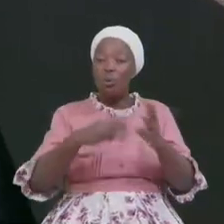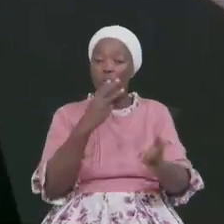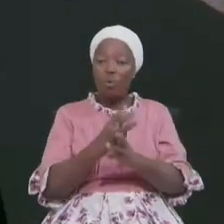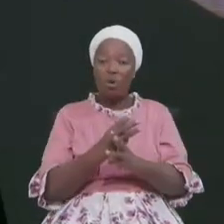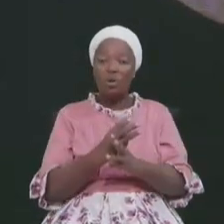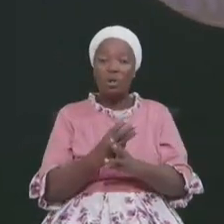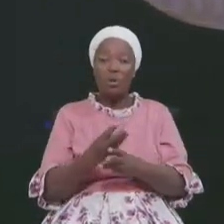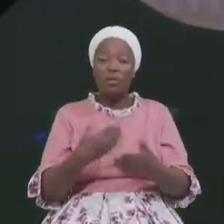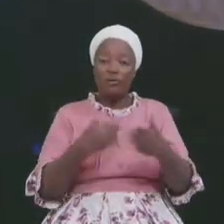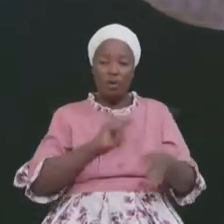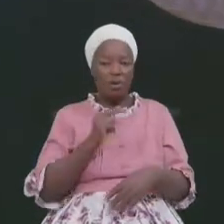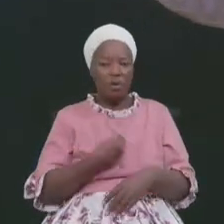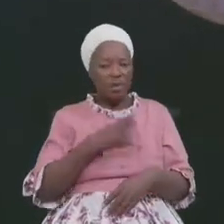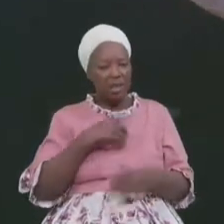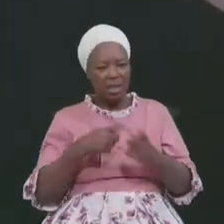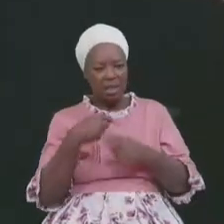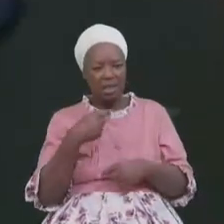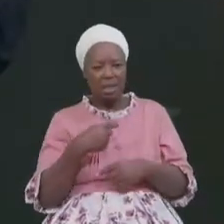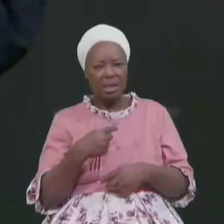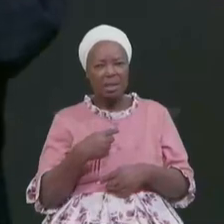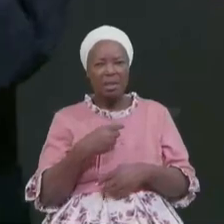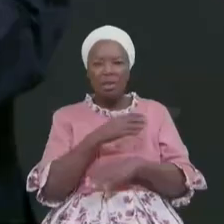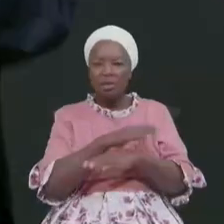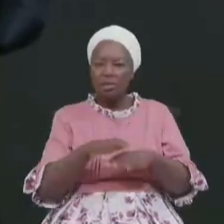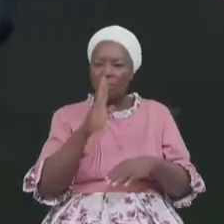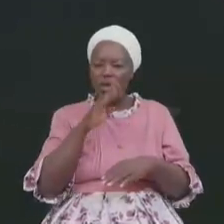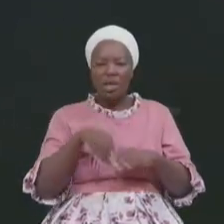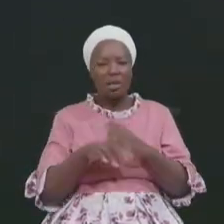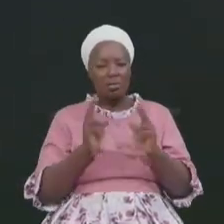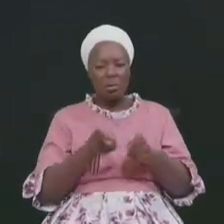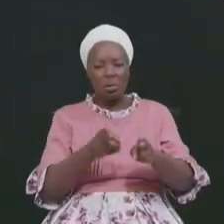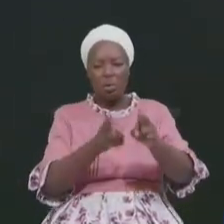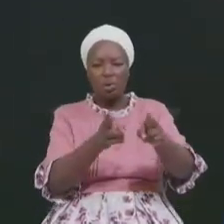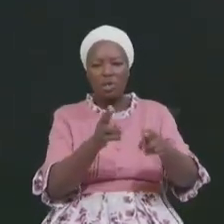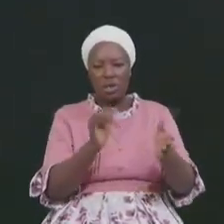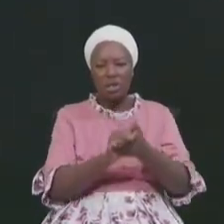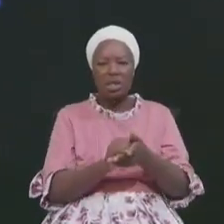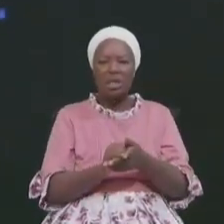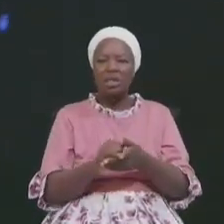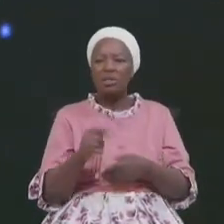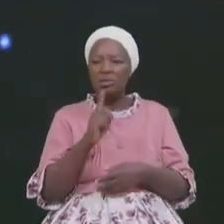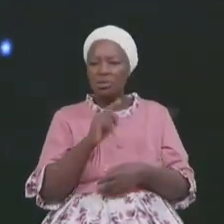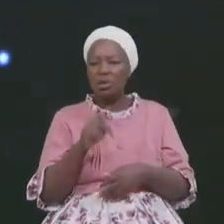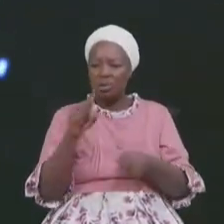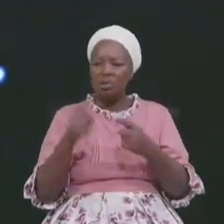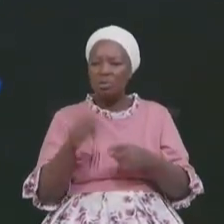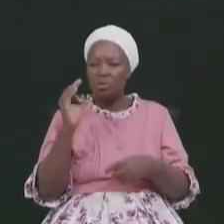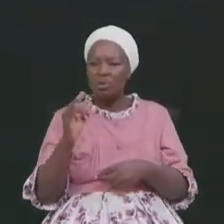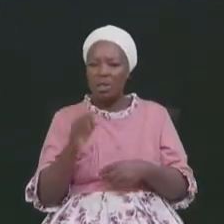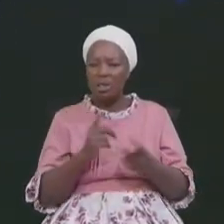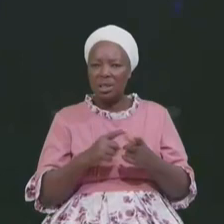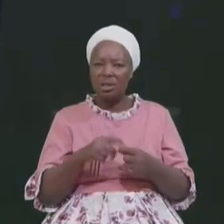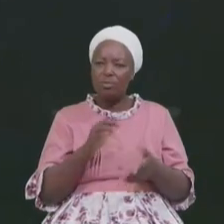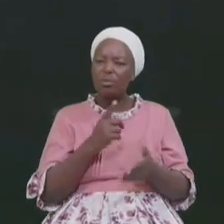pour l'annoncer au monde. Il dit, ne soyez pas pressés pour vous précipiter pour aller. Regardez la condition de votre